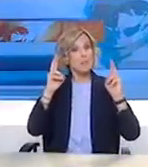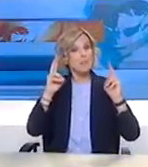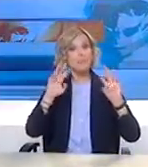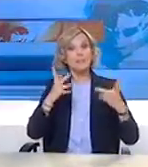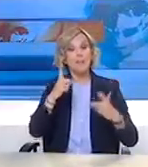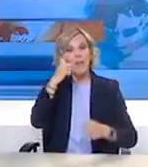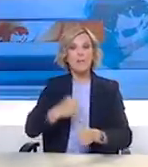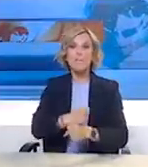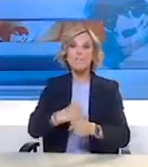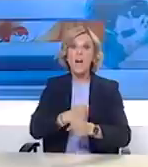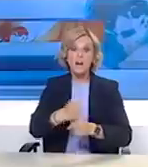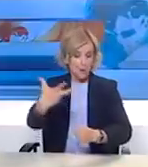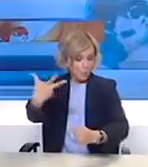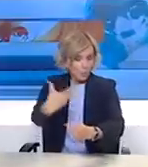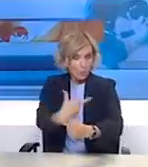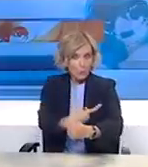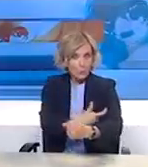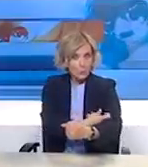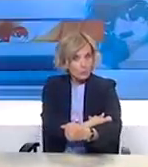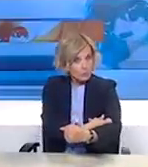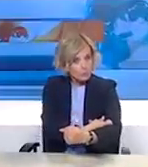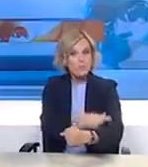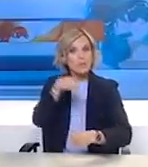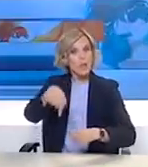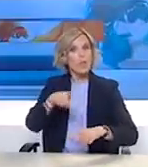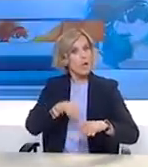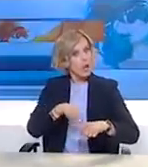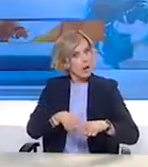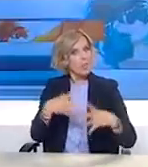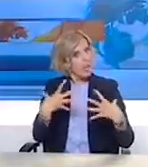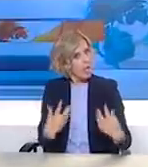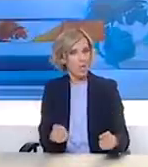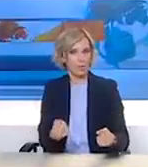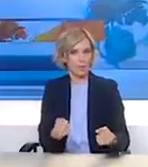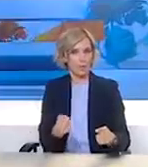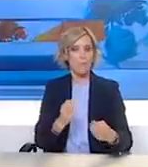ενδοφλέβιου φαρμάκου στο οποίο έχει και πρόσβαση η χώρα μας μέσω τριών τρόπων.